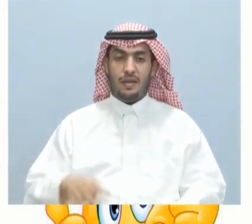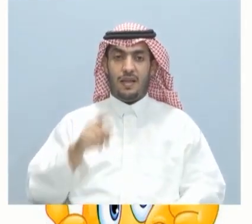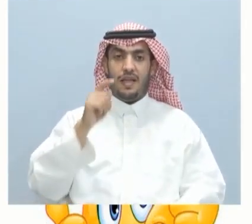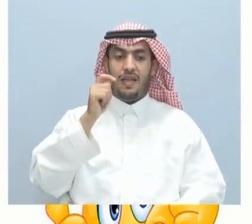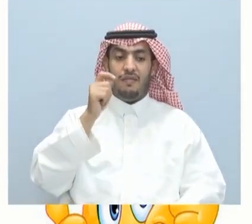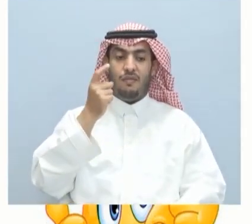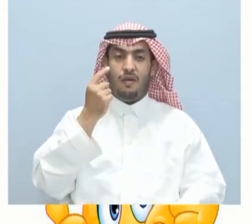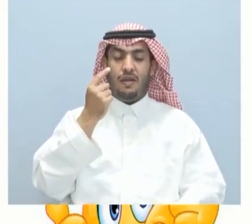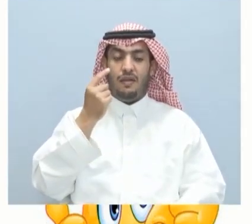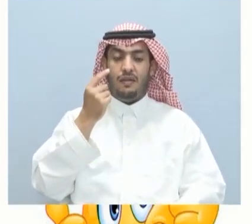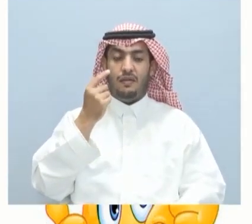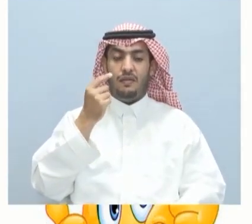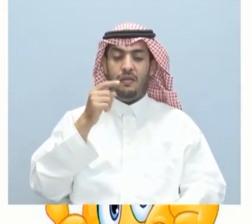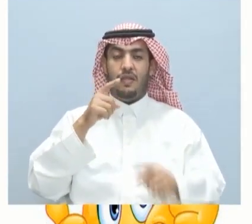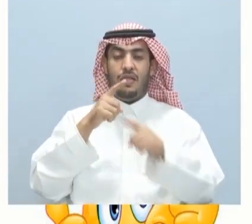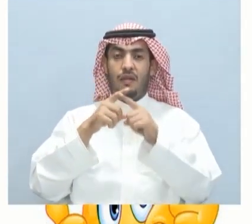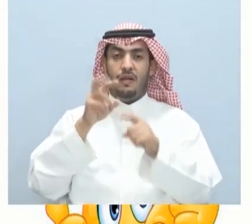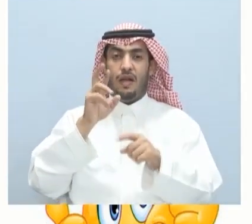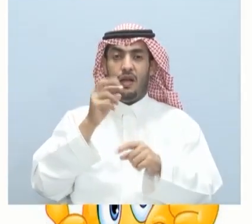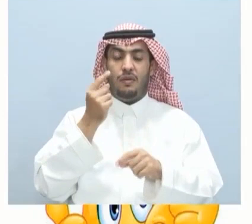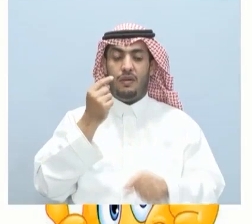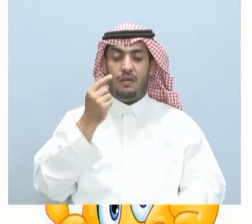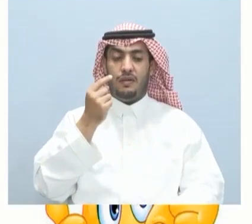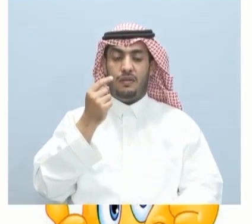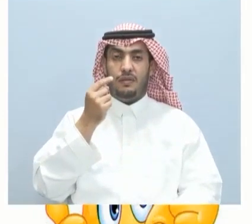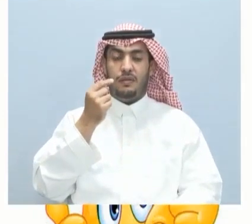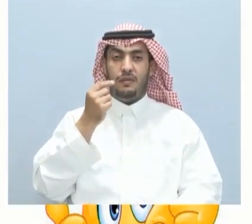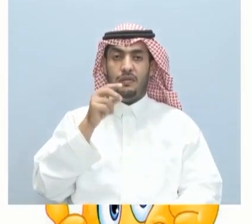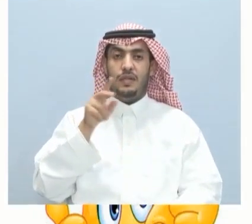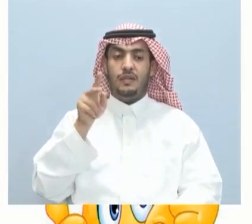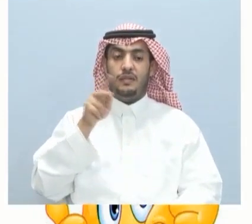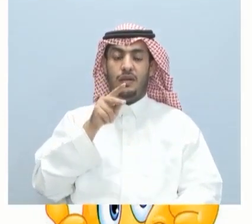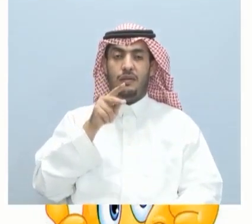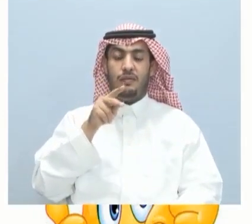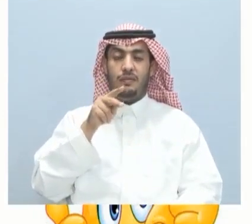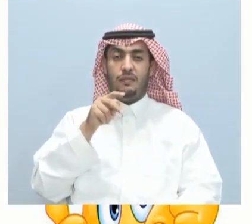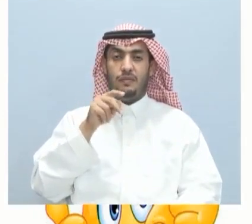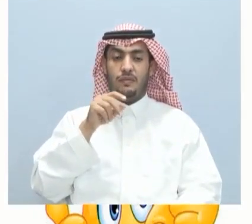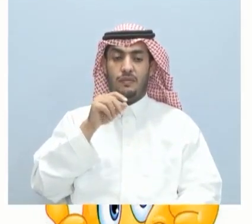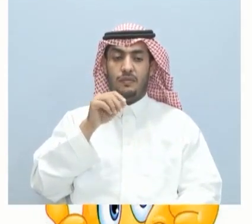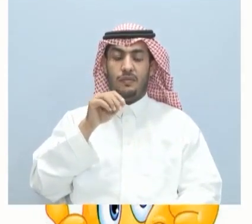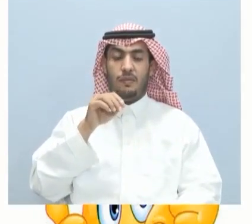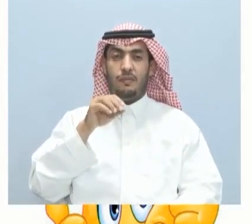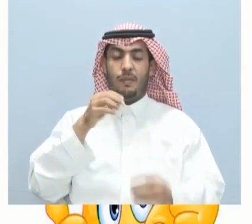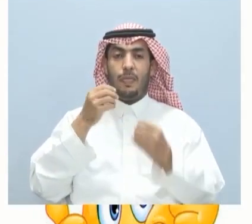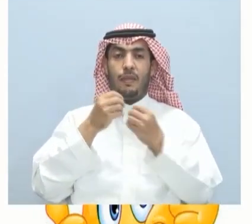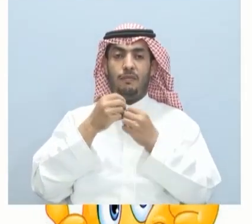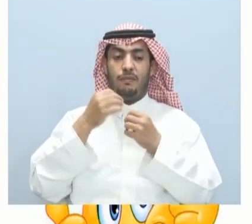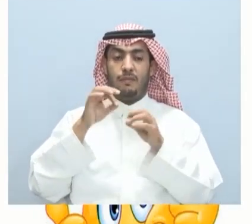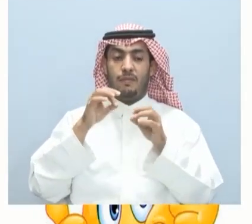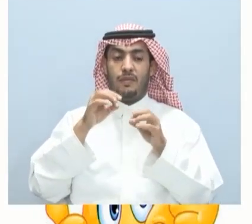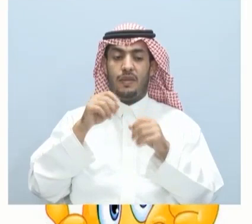اف1 تمام ضرب ار1 ماذا تساوي لا طبعا راح اجمعها مع من